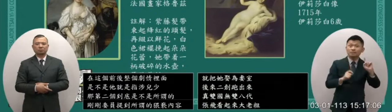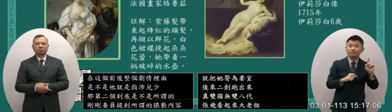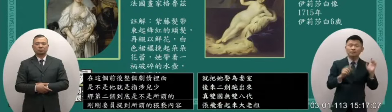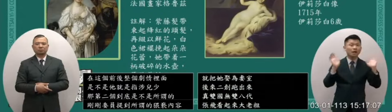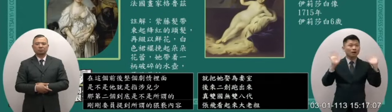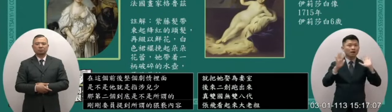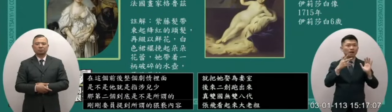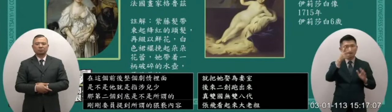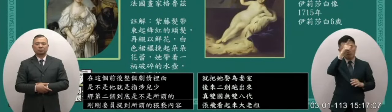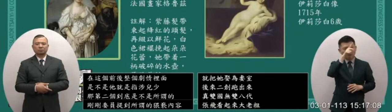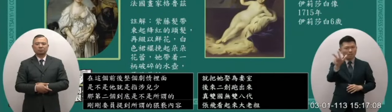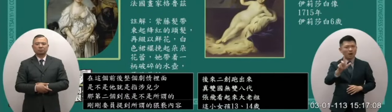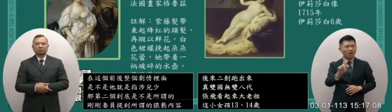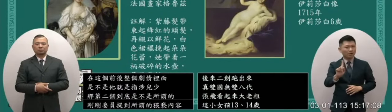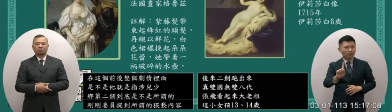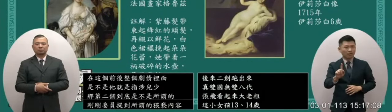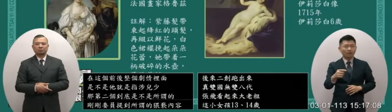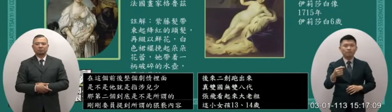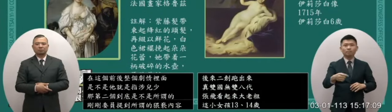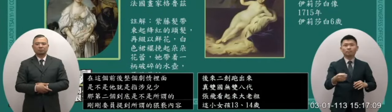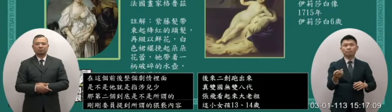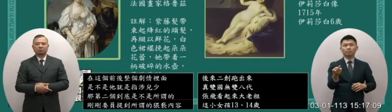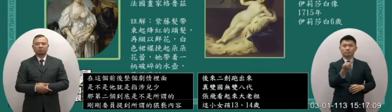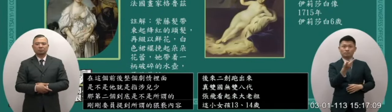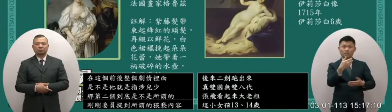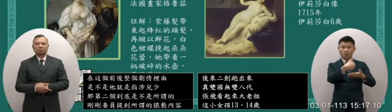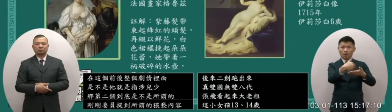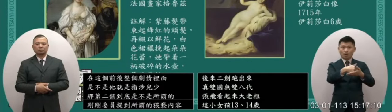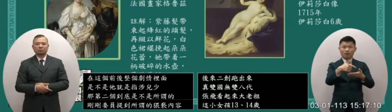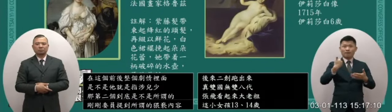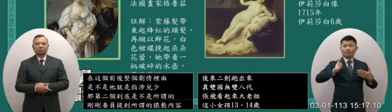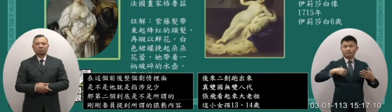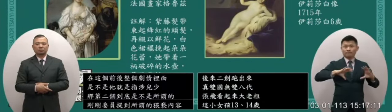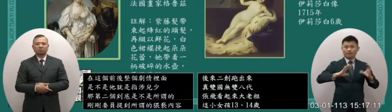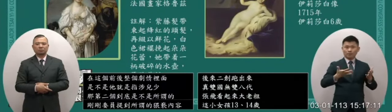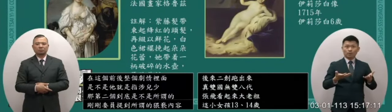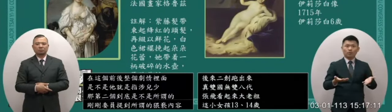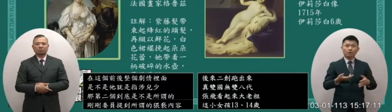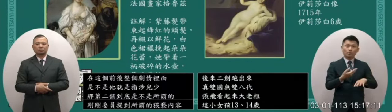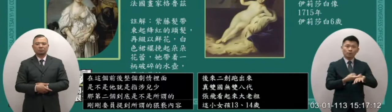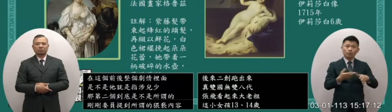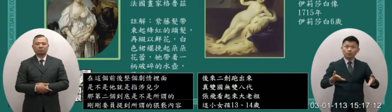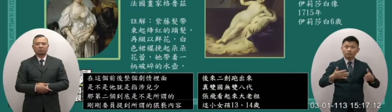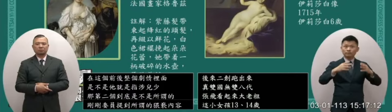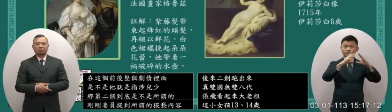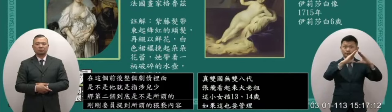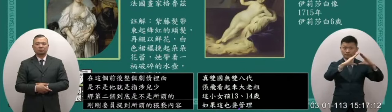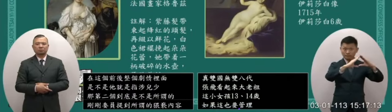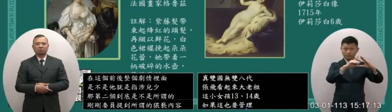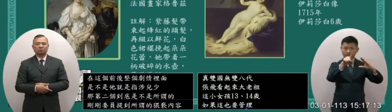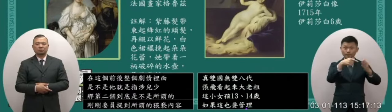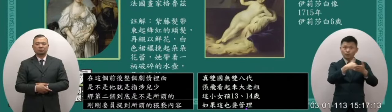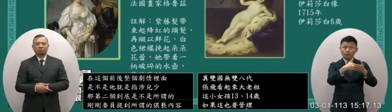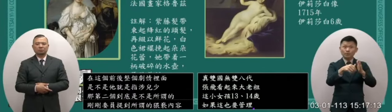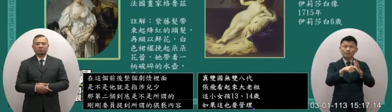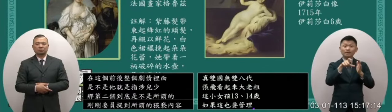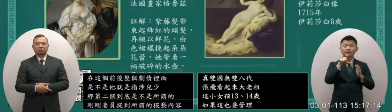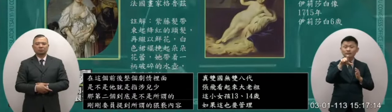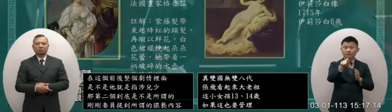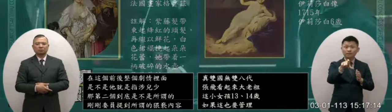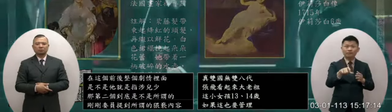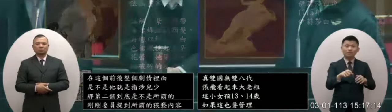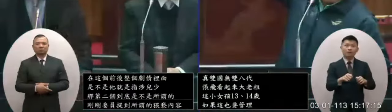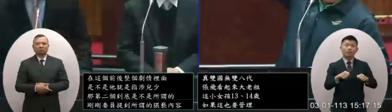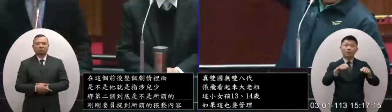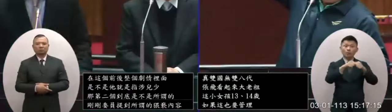儿童色情呢？我今嘛用的就这类是法国佛罗宫啊，以这个图叫做破壶，然后这个